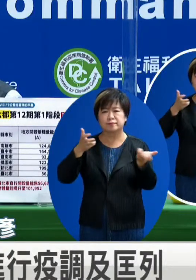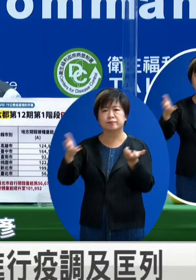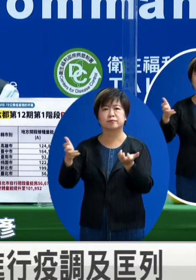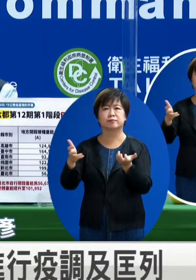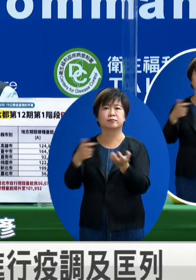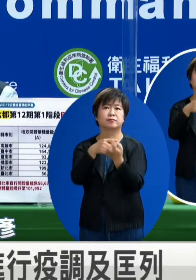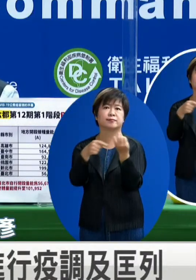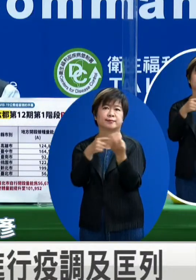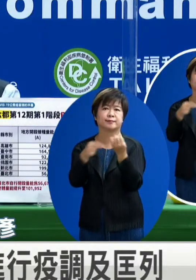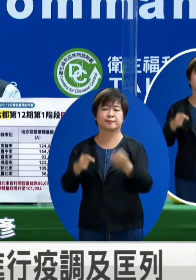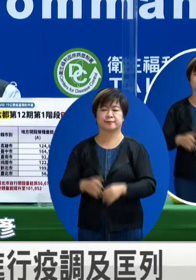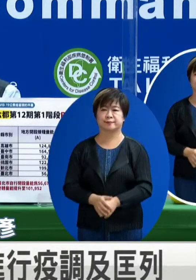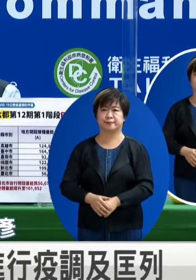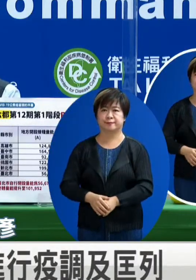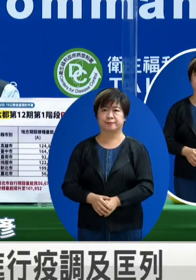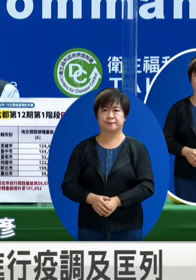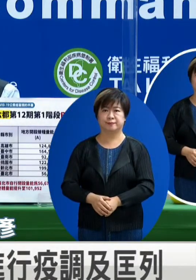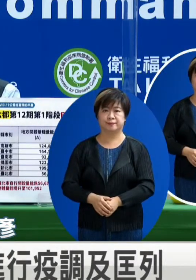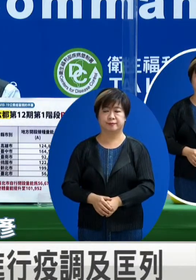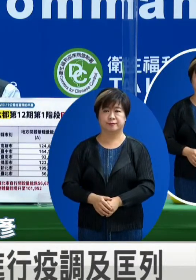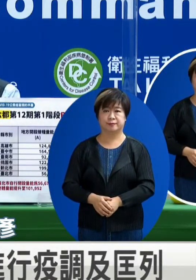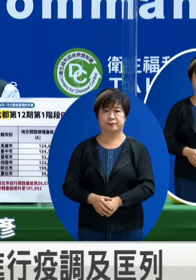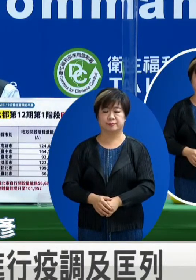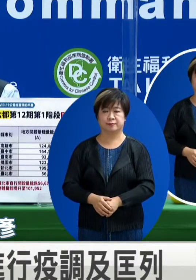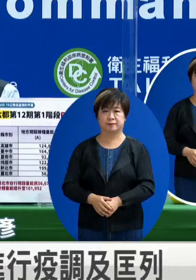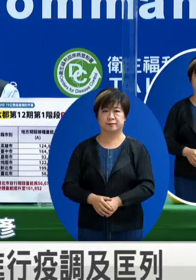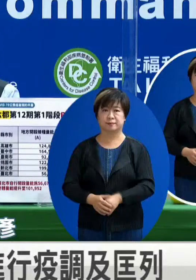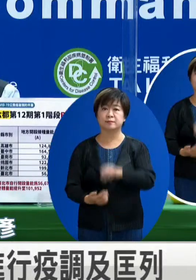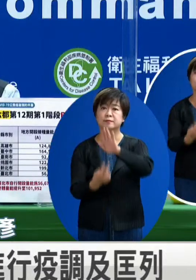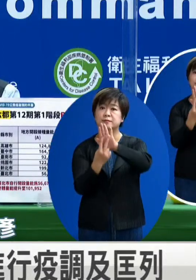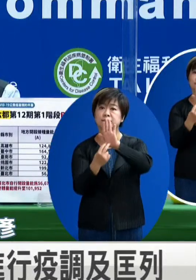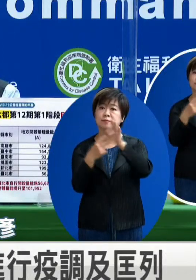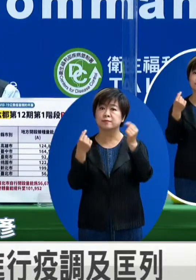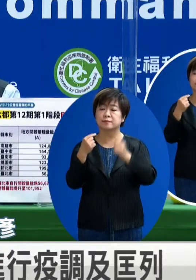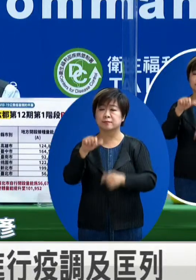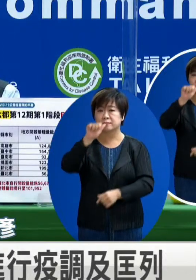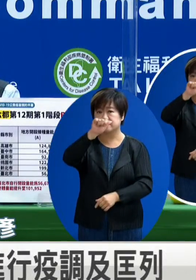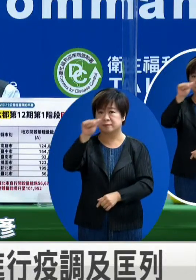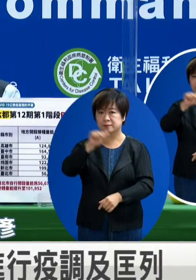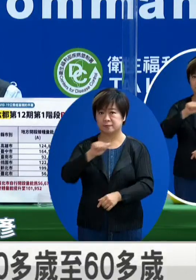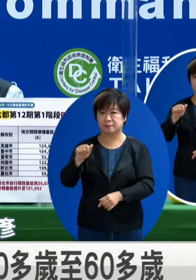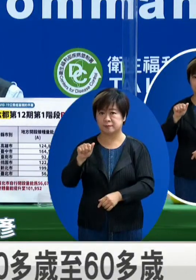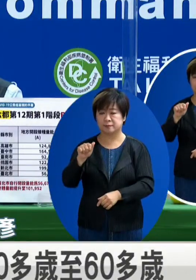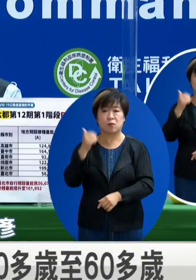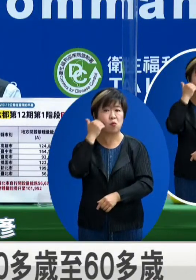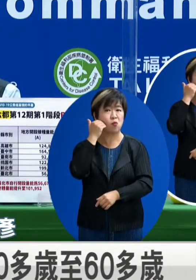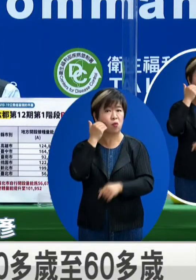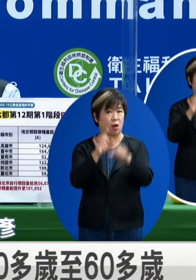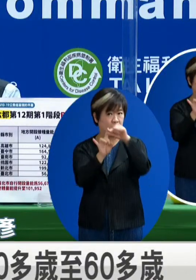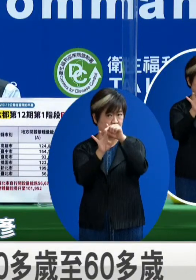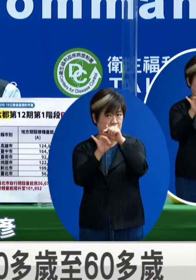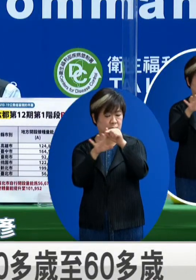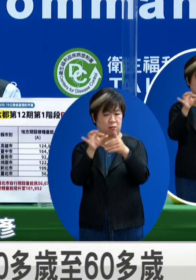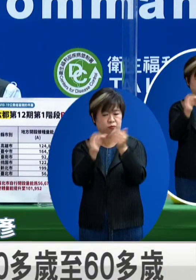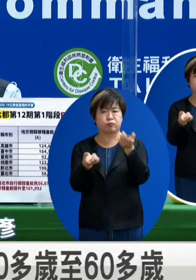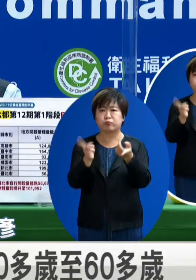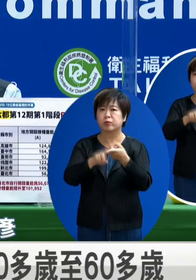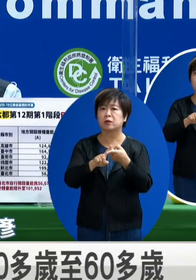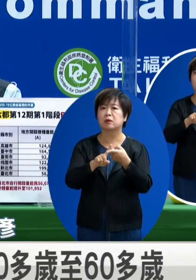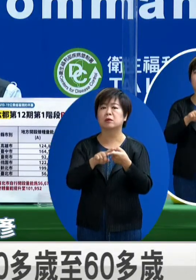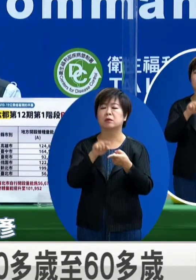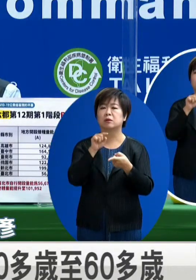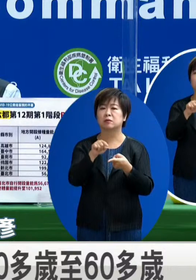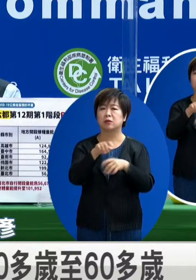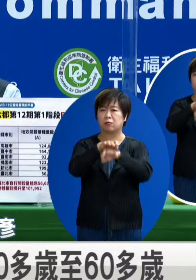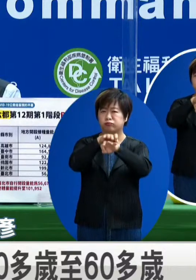安排。所以大家看A 例的这一个部分，以台中市来讲，那它符合预约资格人数